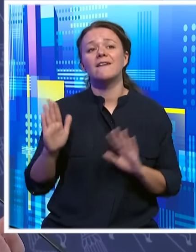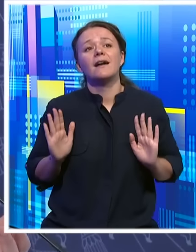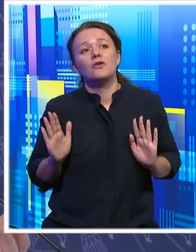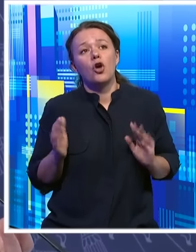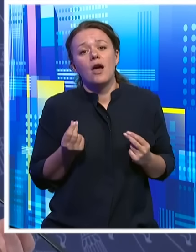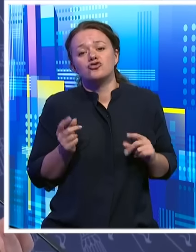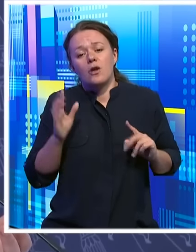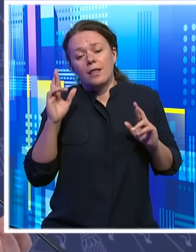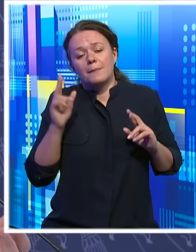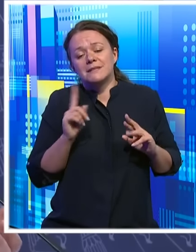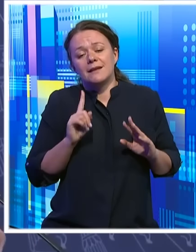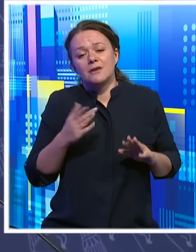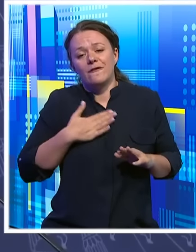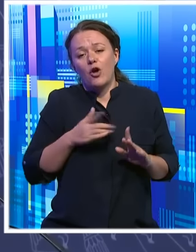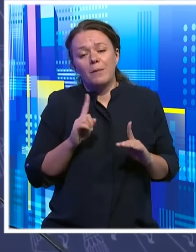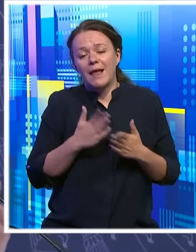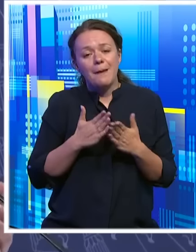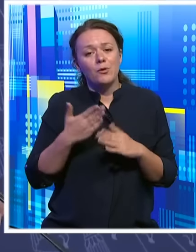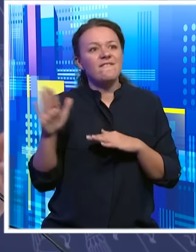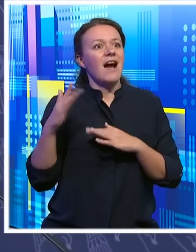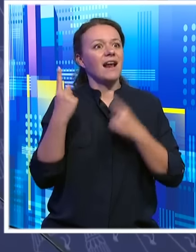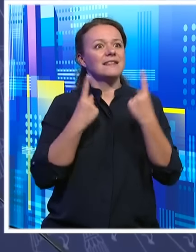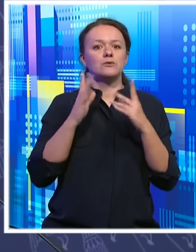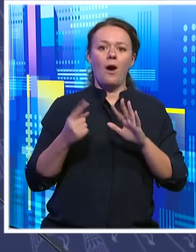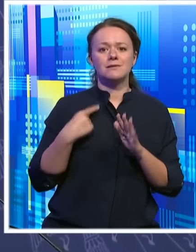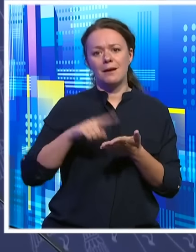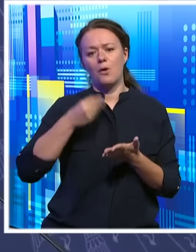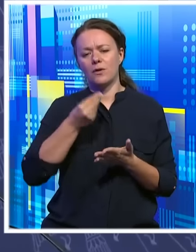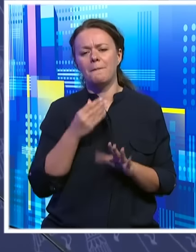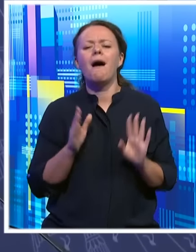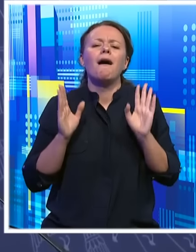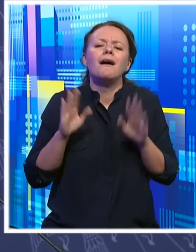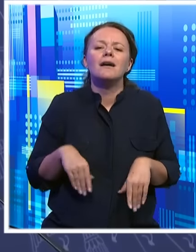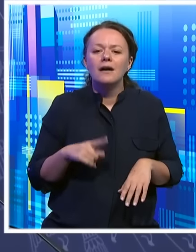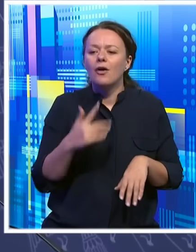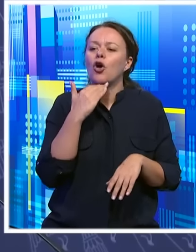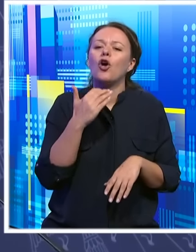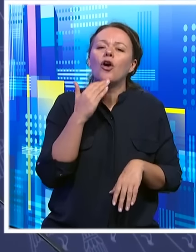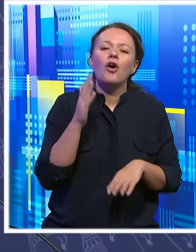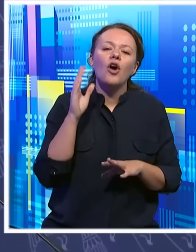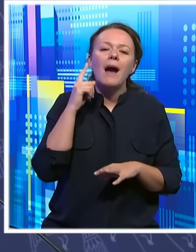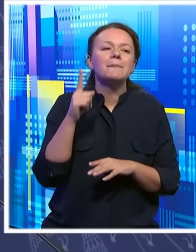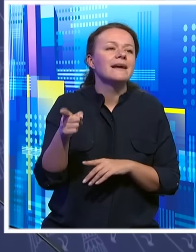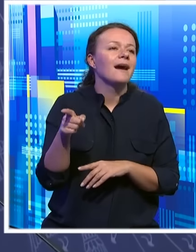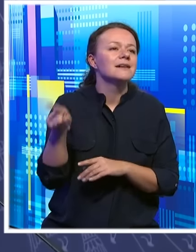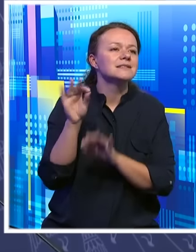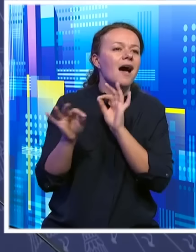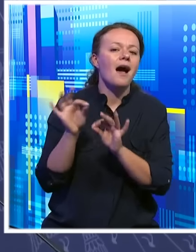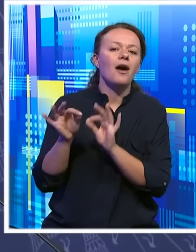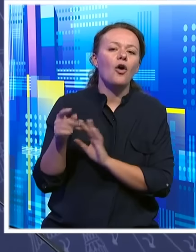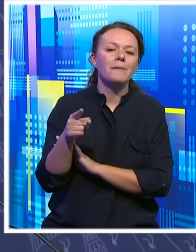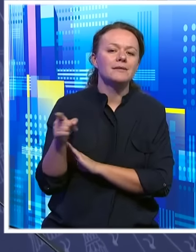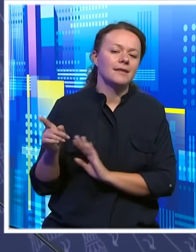neće. Volao bih da ne bude takvih stvari. Tako da, koga briga za takvu vrstu primetbi, da se ređe